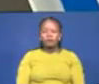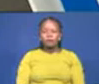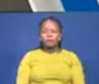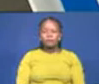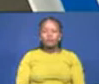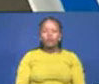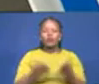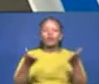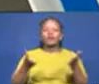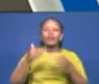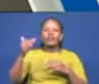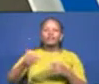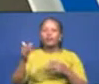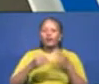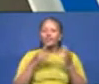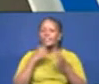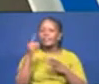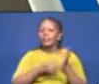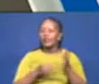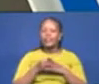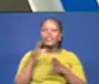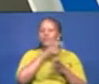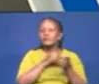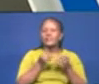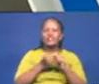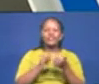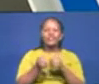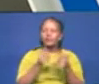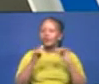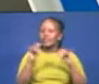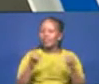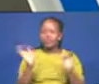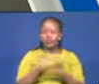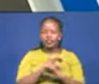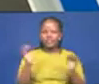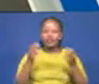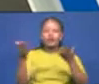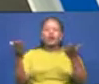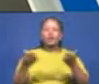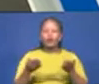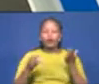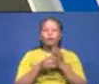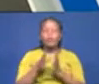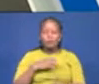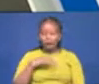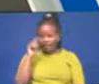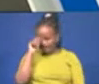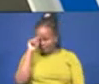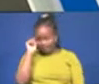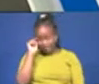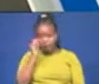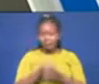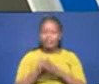Kila mara tunasema si mchezo kukosa michezo kwenye darubini, hivyo basi tucheze sote michezoni. Mimi naitwa Timothy Kipnosu na ngawananga